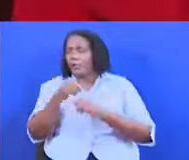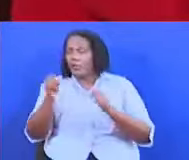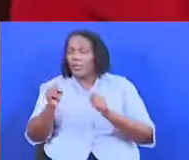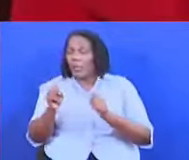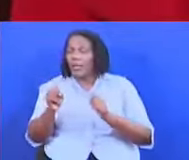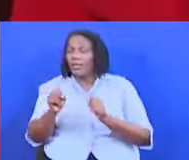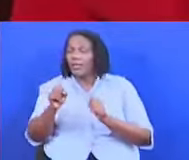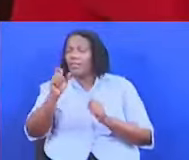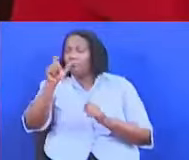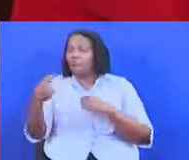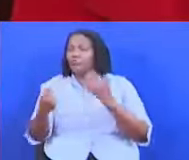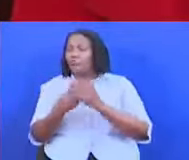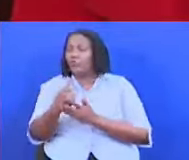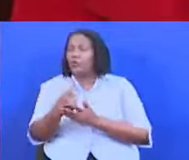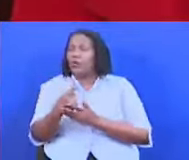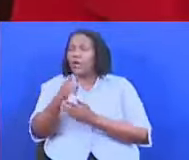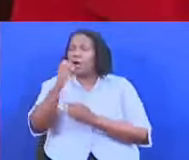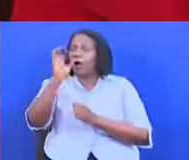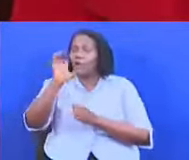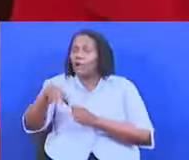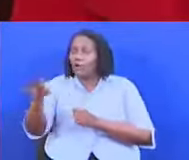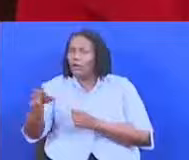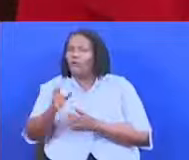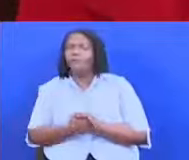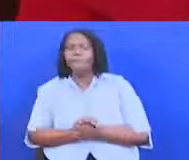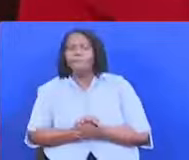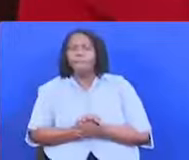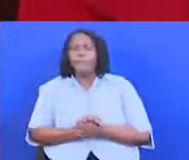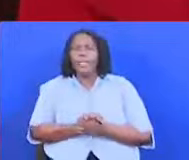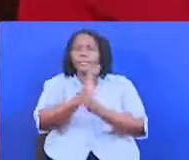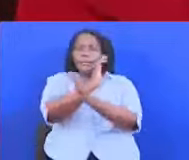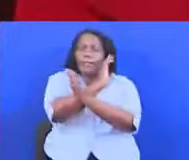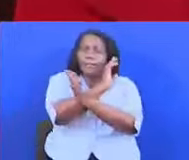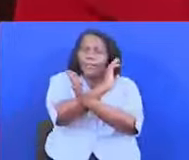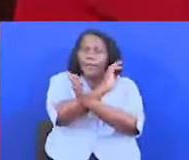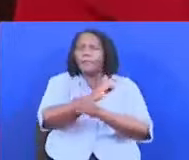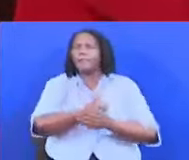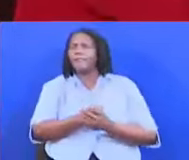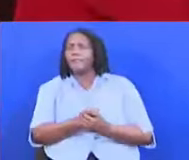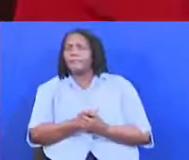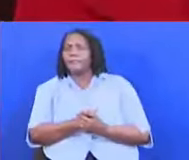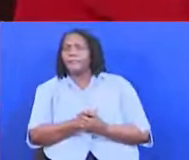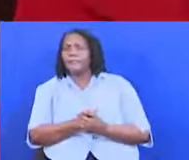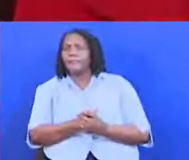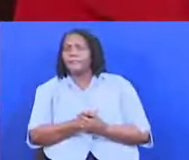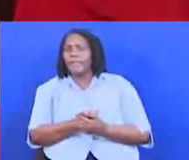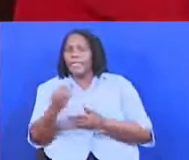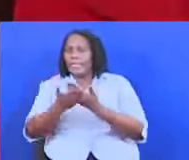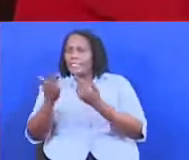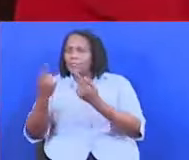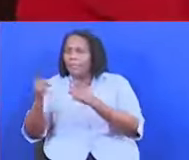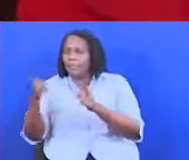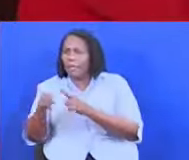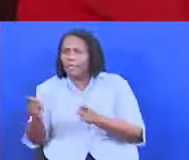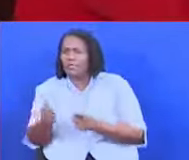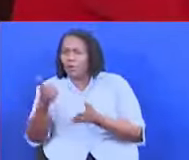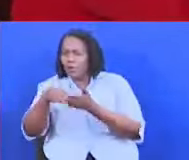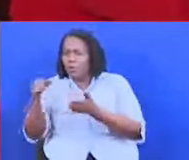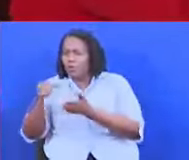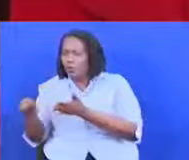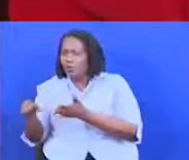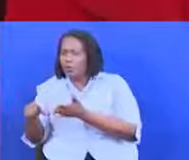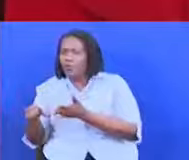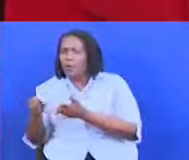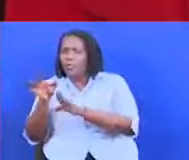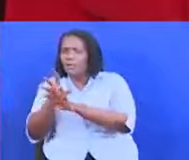anakuja kutoka Kongo, anakuja kutoka Zambia, anakuja kutoka labda nchi za jirani wanaofuata samaki hapa,